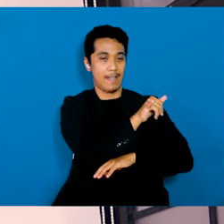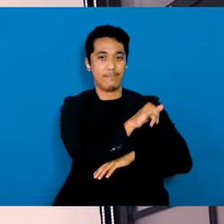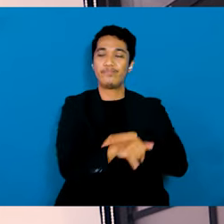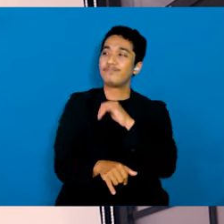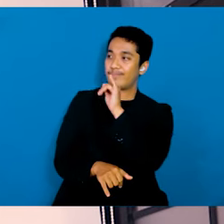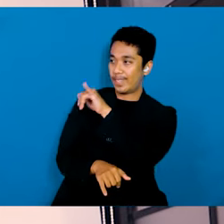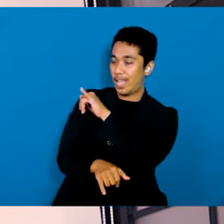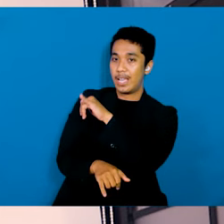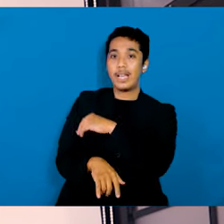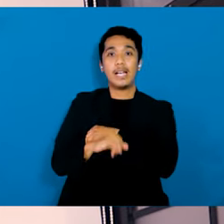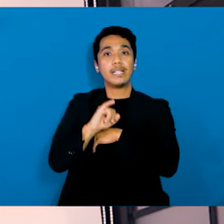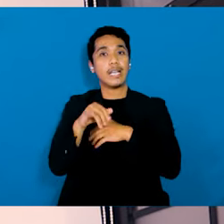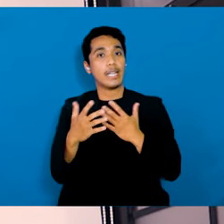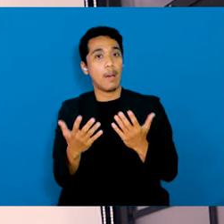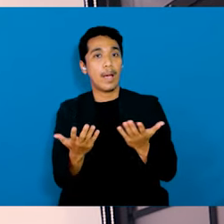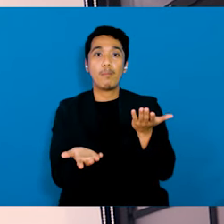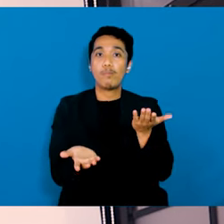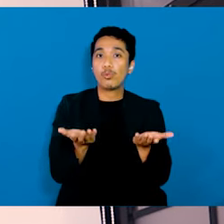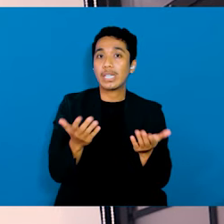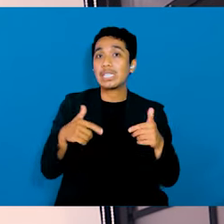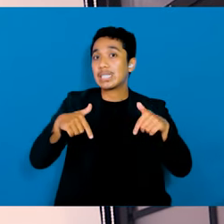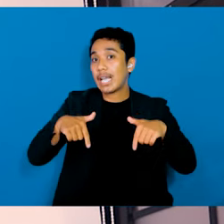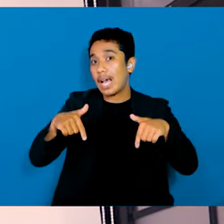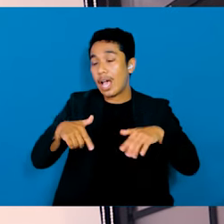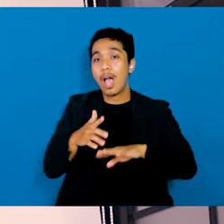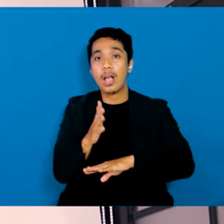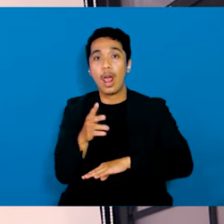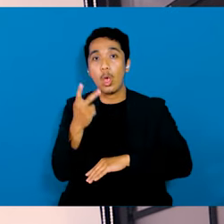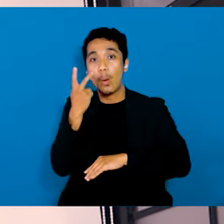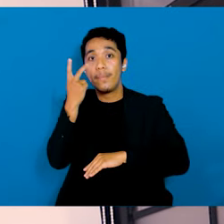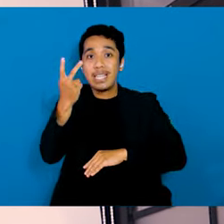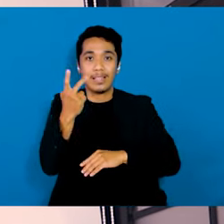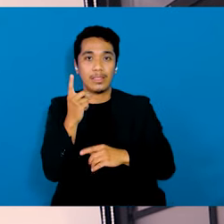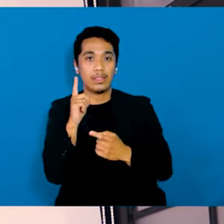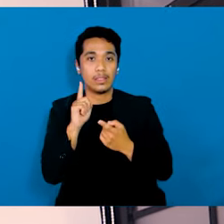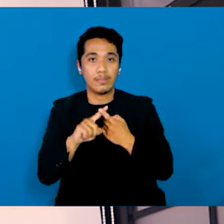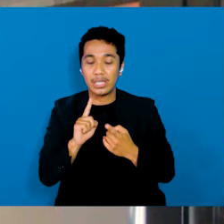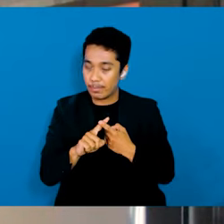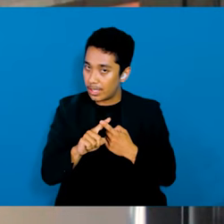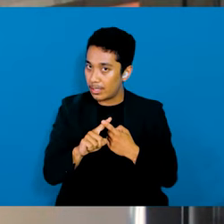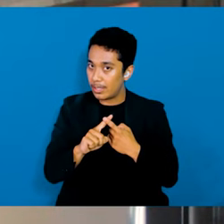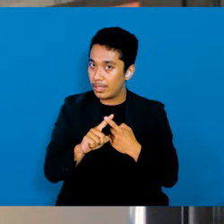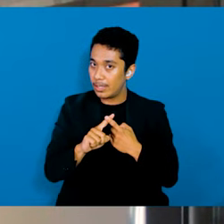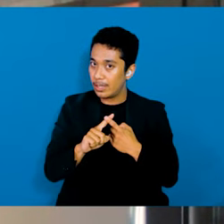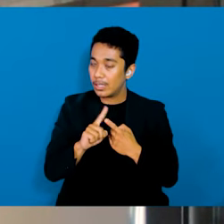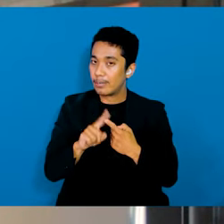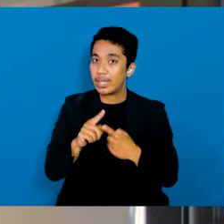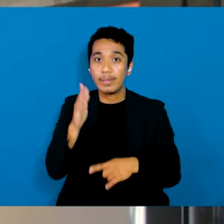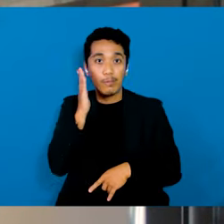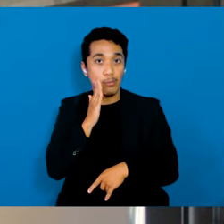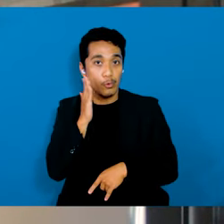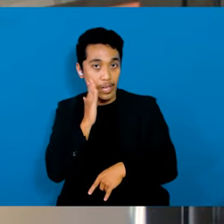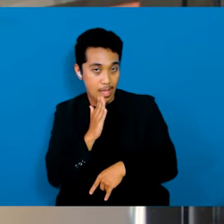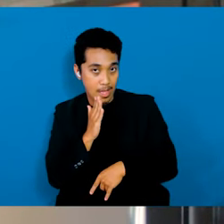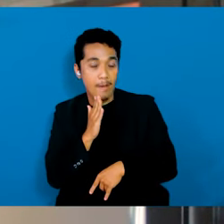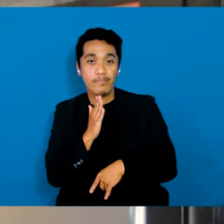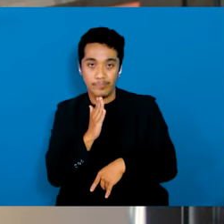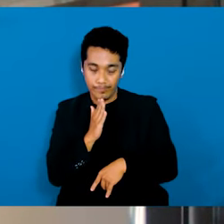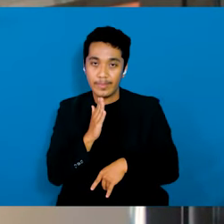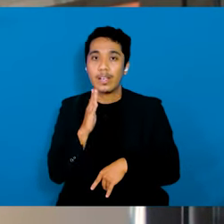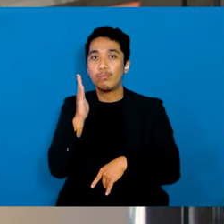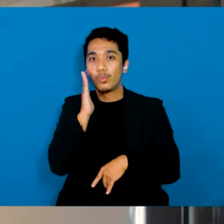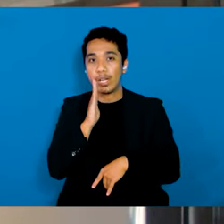Bu. Makanya mungkin kalau saat-saat ini kita ketika memandang teman-teman yang masih muda-muda,